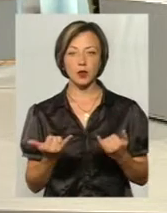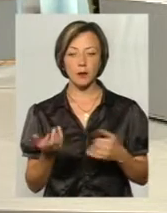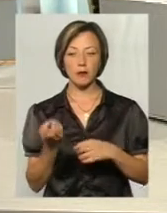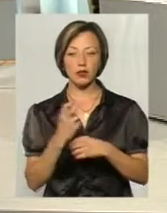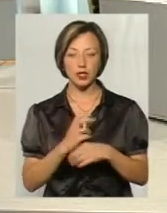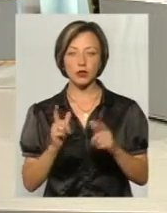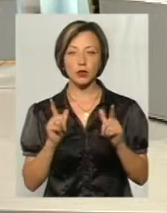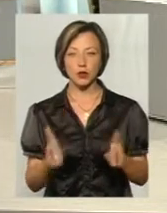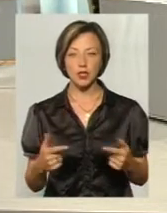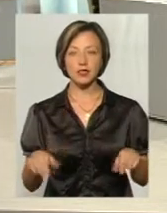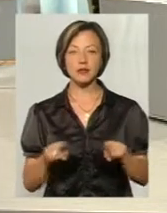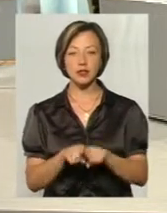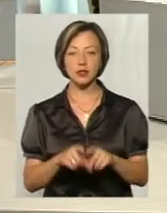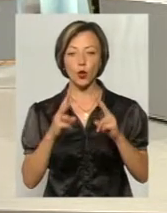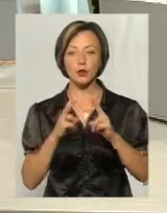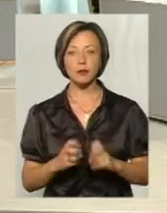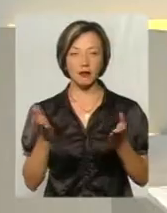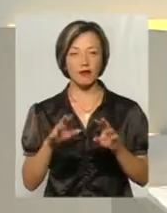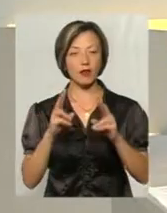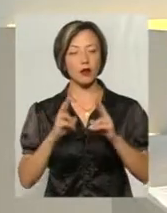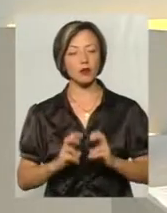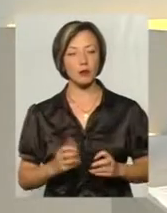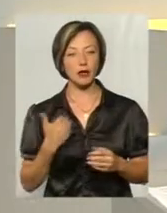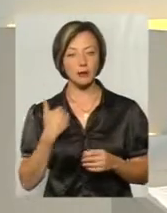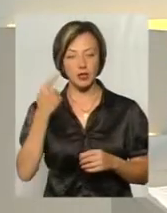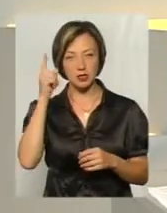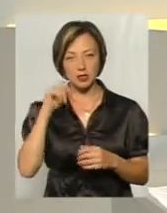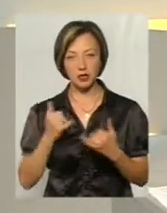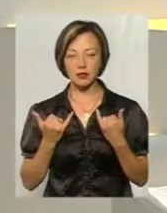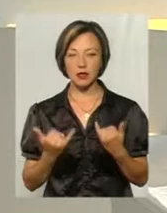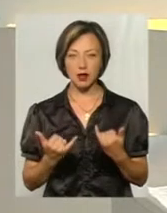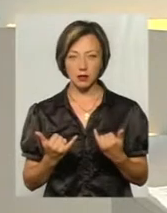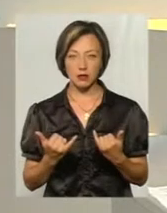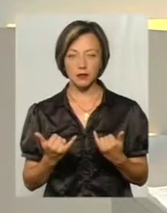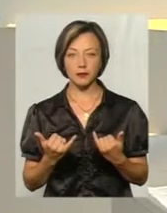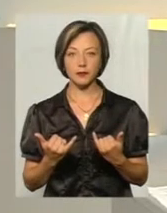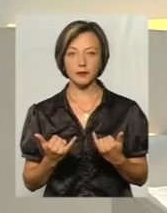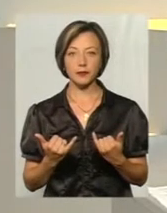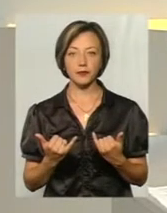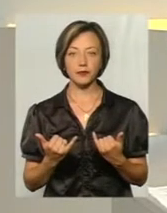і зголосилися все ж таки розібратись у цій темі. Я знаю, що наразі